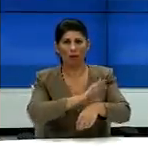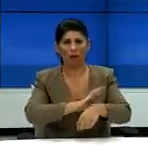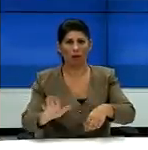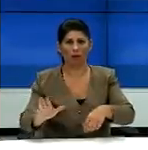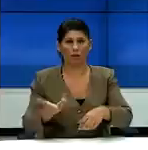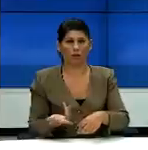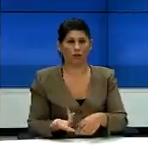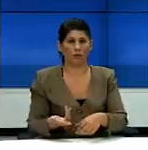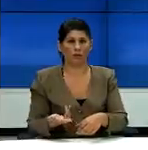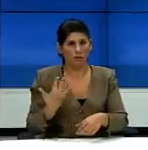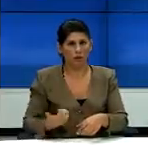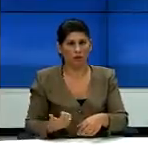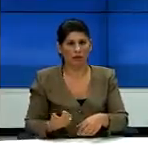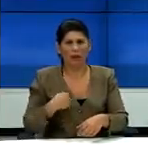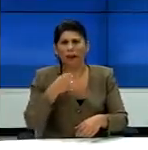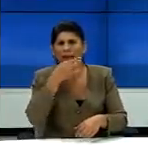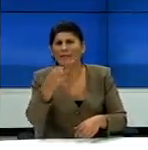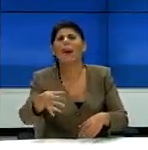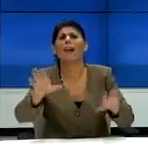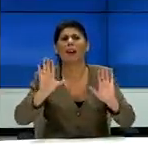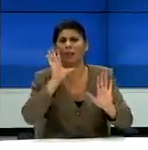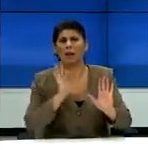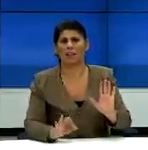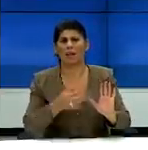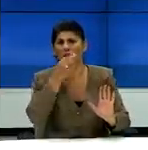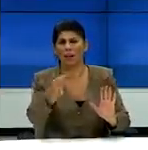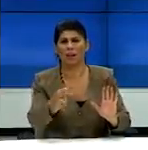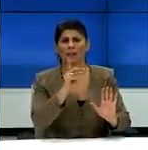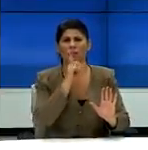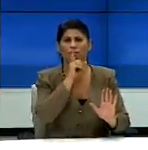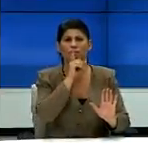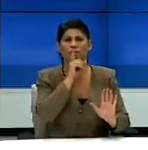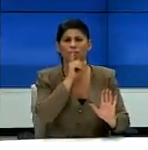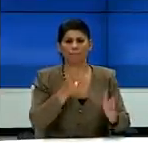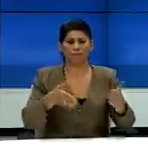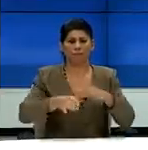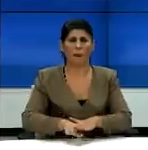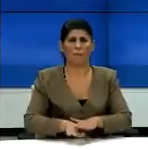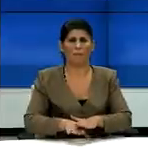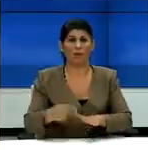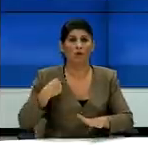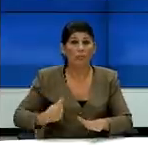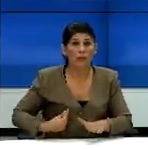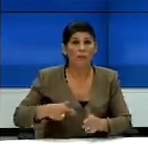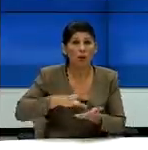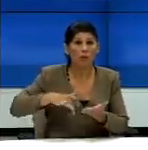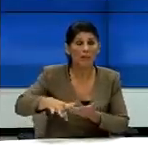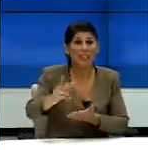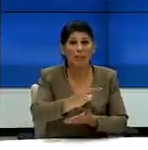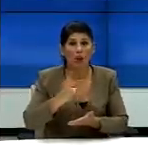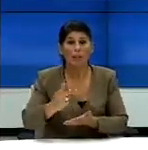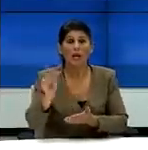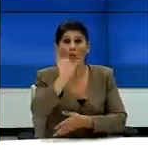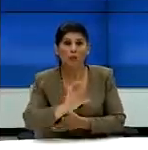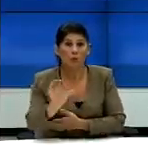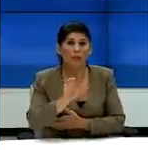κρούσματα κορονοϊού, γιατί δεν λέγατε την αλήθεια? Γιατί αποκρύψατε την αλήθεια στο δήμαρχο, στην τοπική κοινωνία, στους τουρίστες